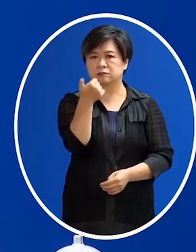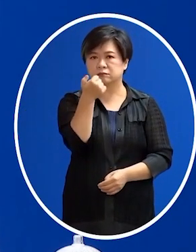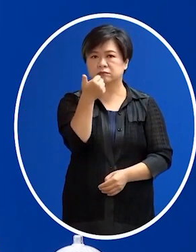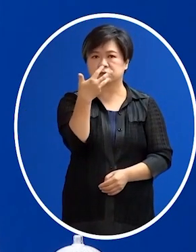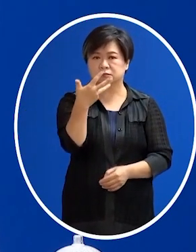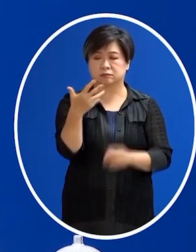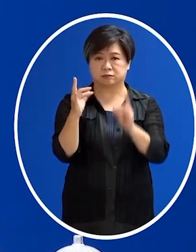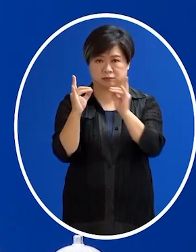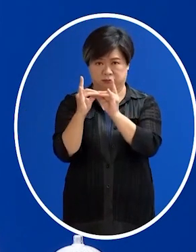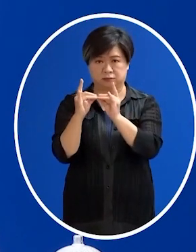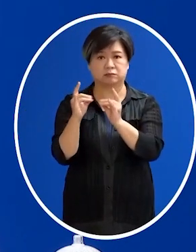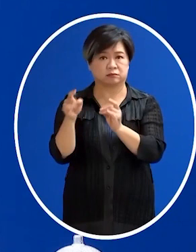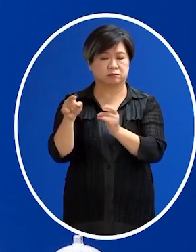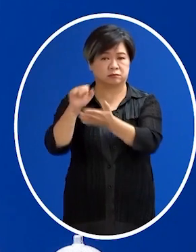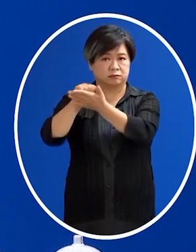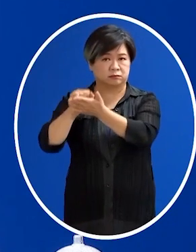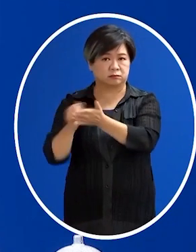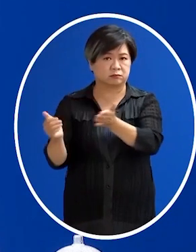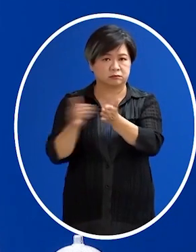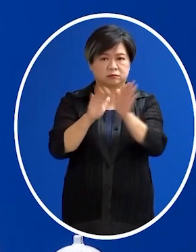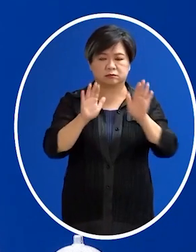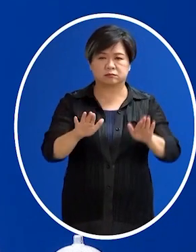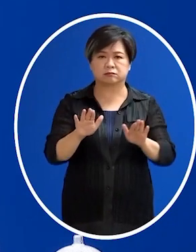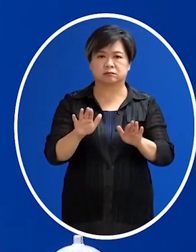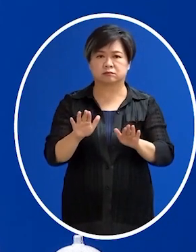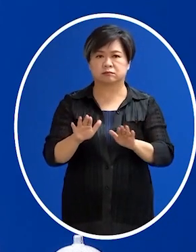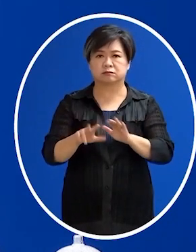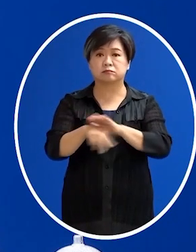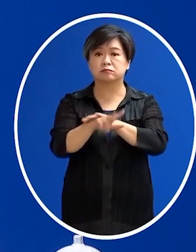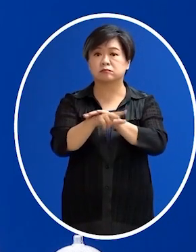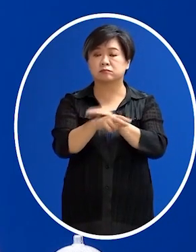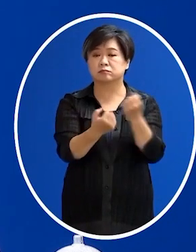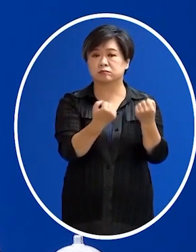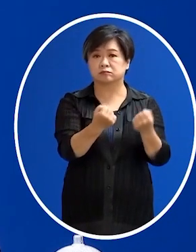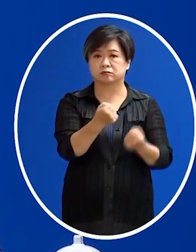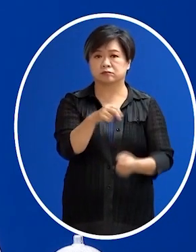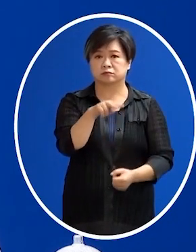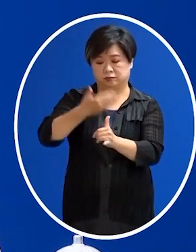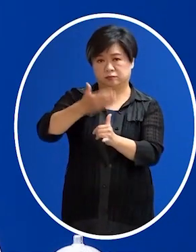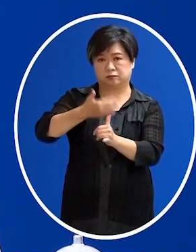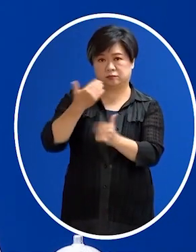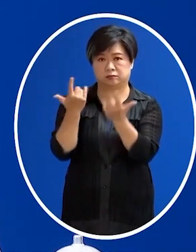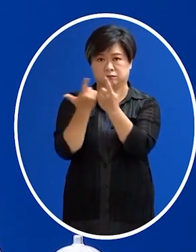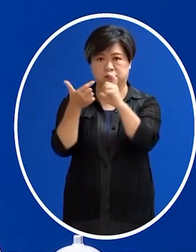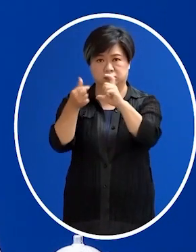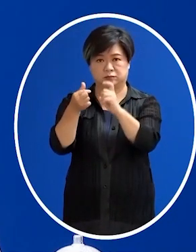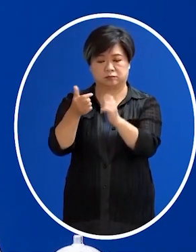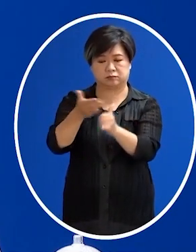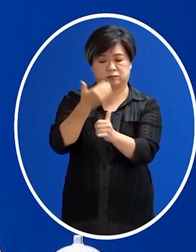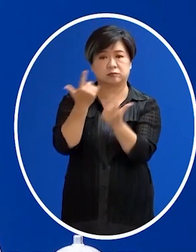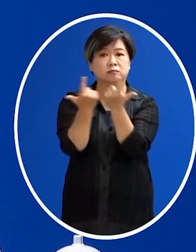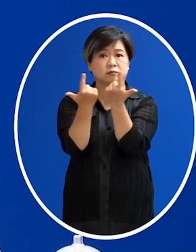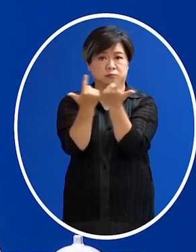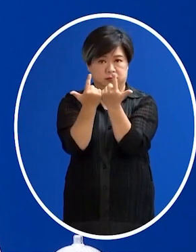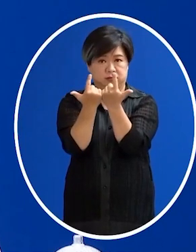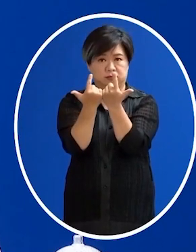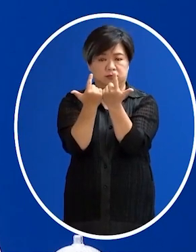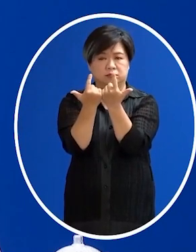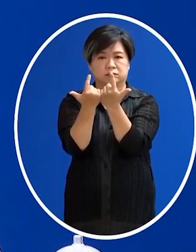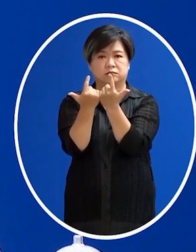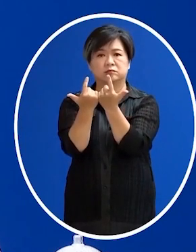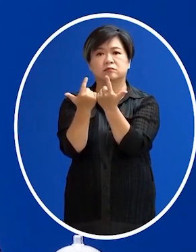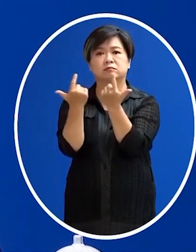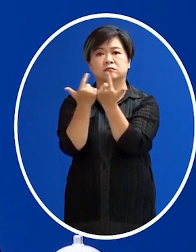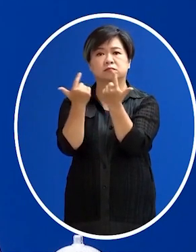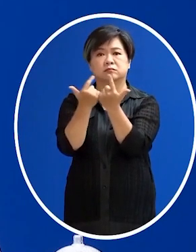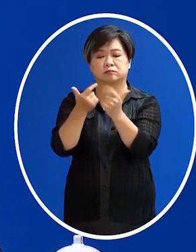658床核定数，那到今天的空床是297哈。在台北区啦哈，就是从台